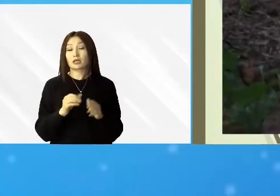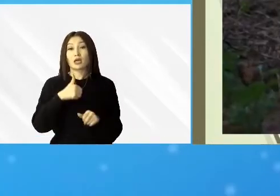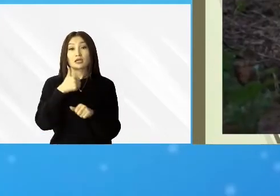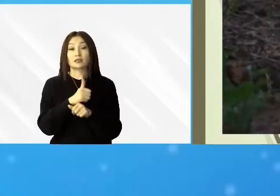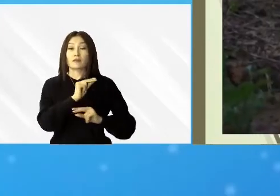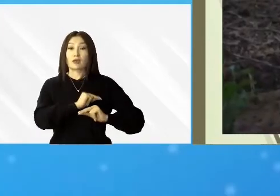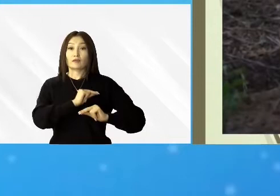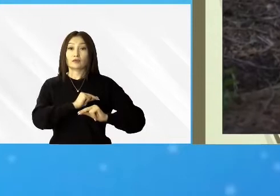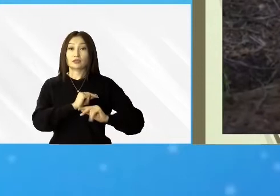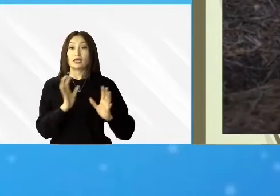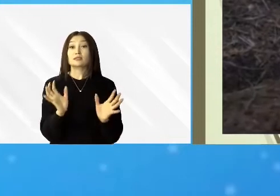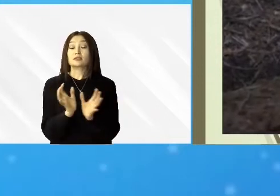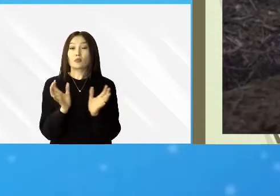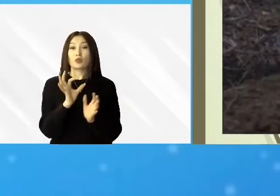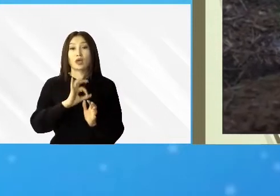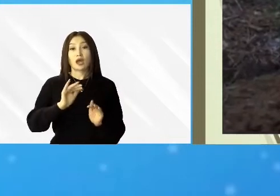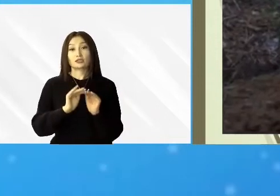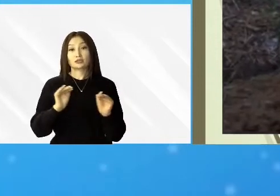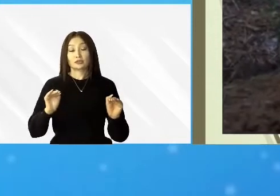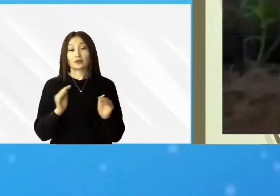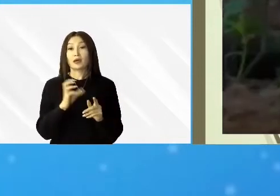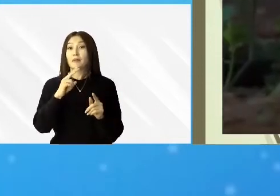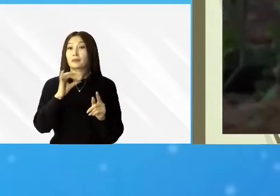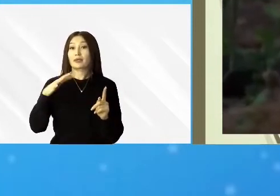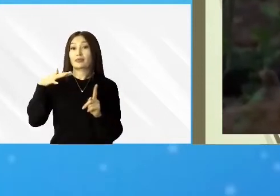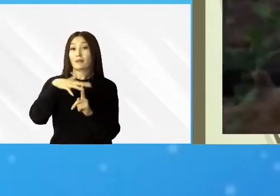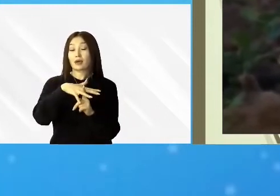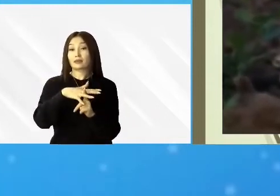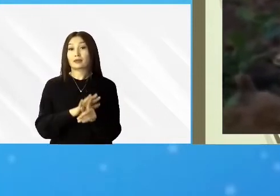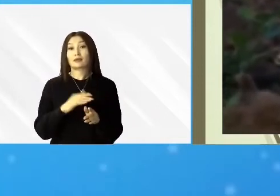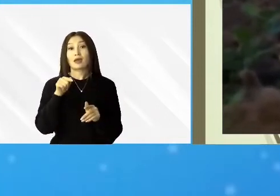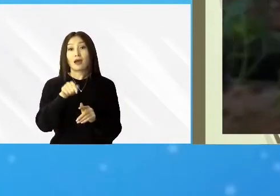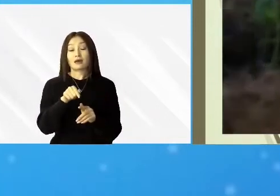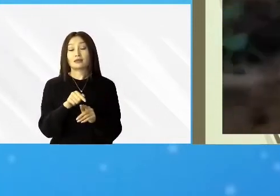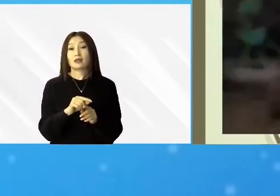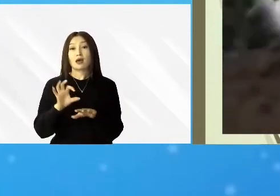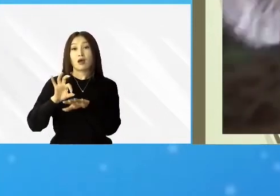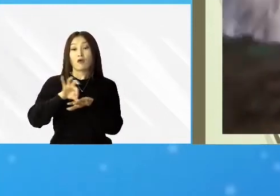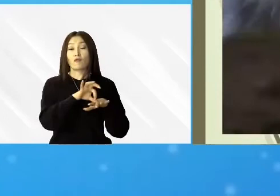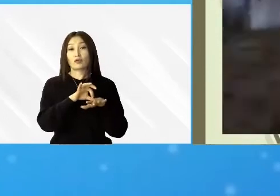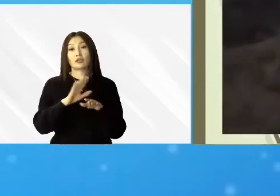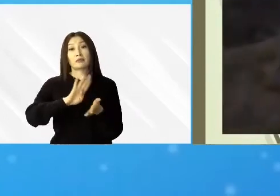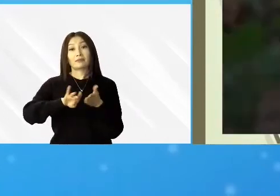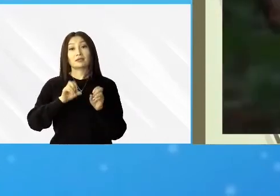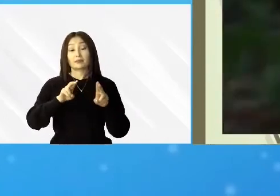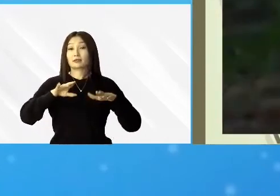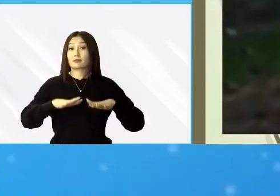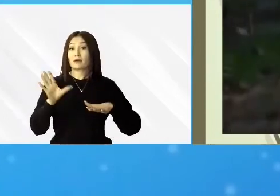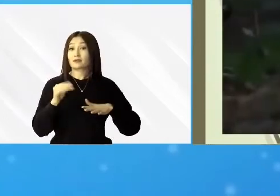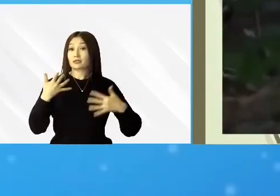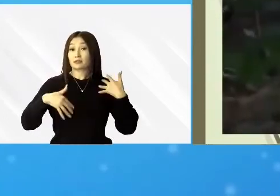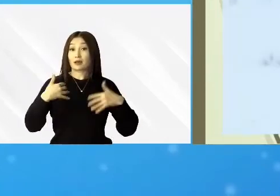основная функция – забота о щенках. При нападении на стаю именно она уводит в безопасное место всех